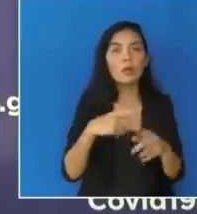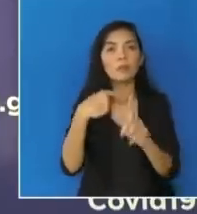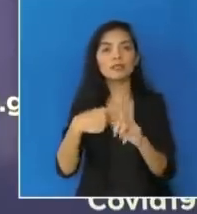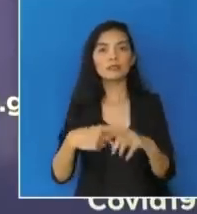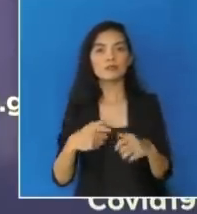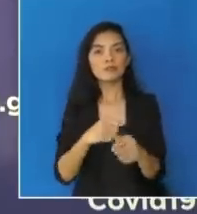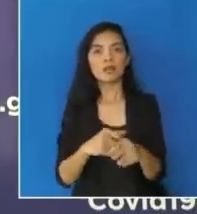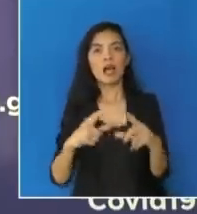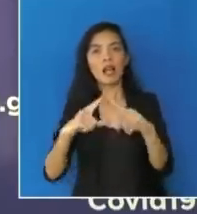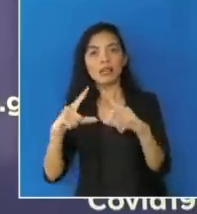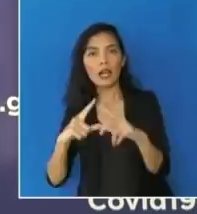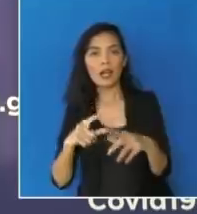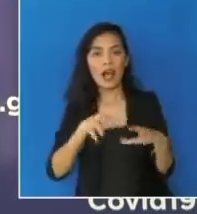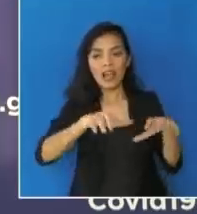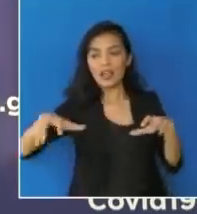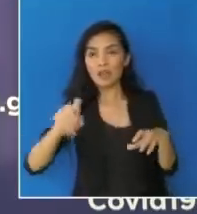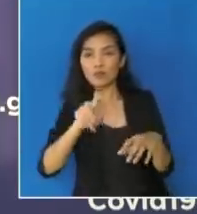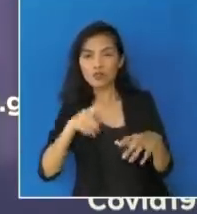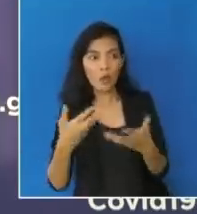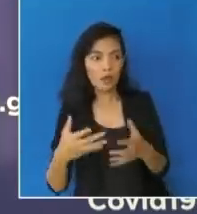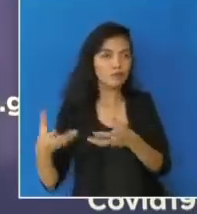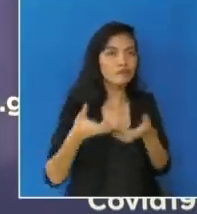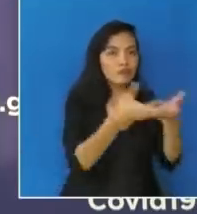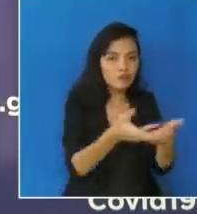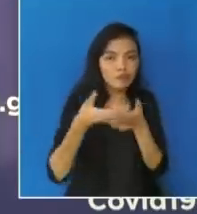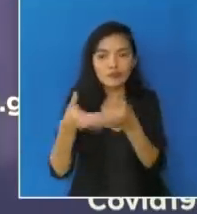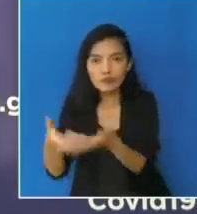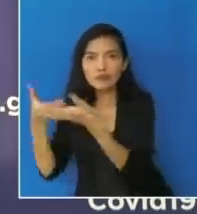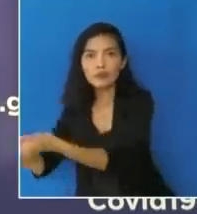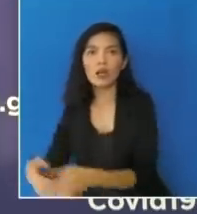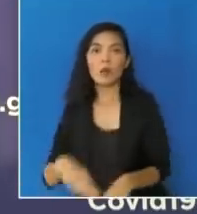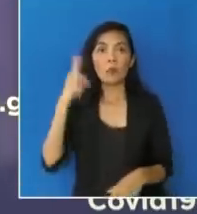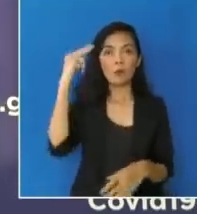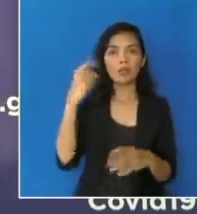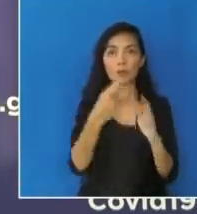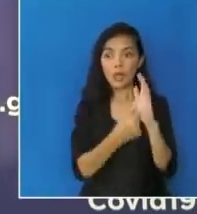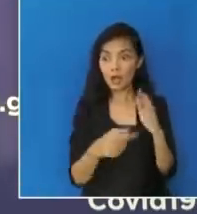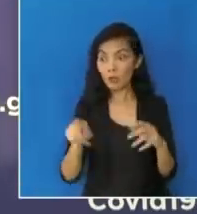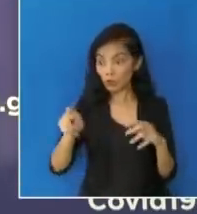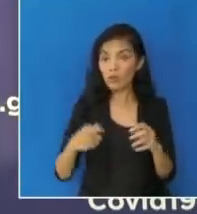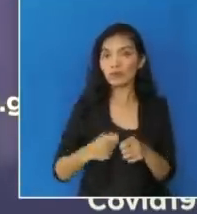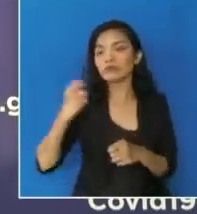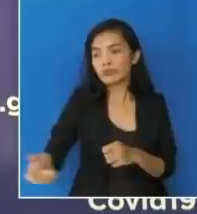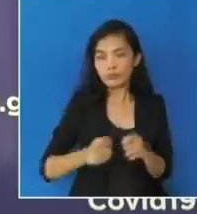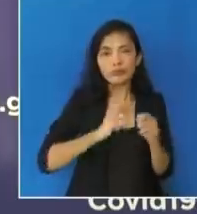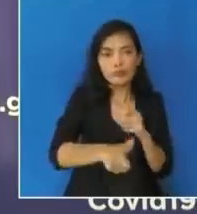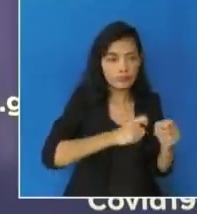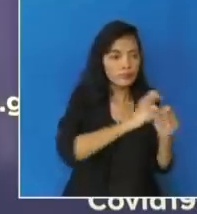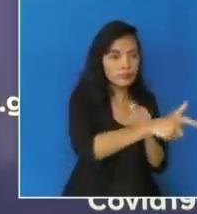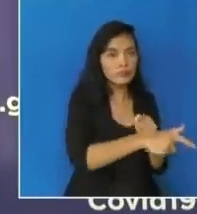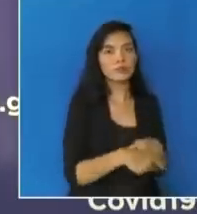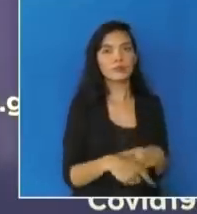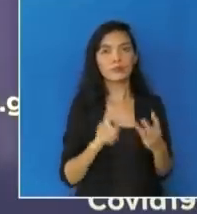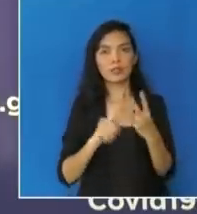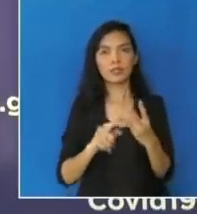yang dibutuhkan. Pemerintah menanggung semua pembiayaan perawatan pasien COVID-19.